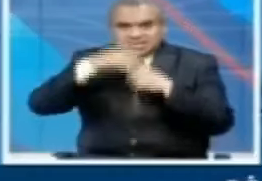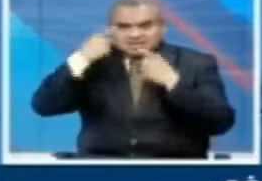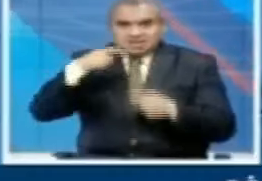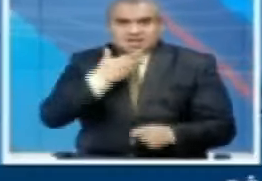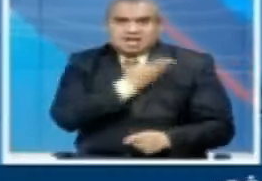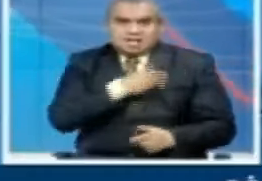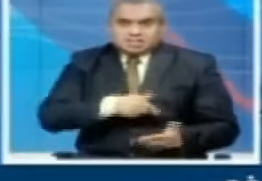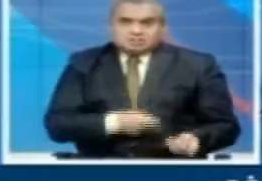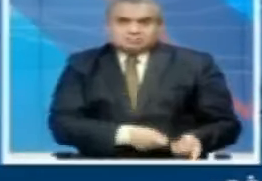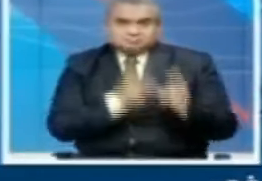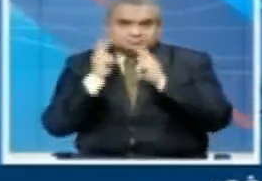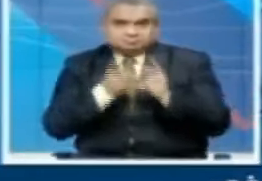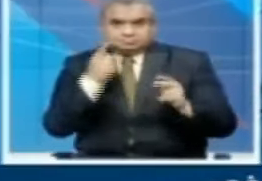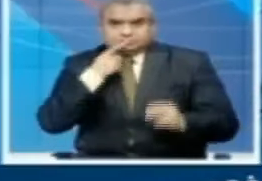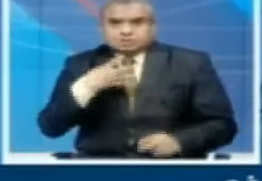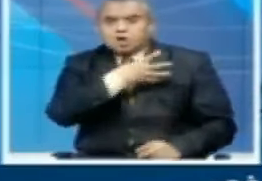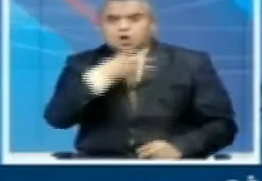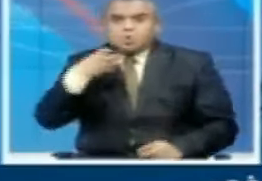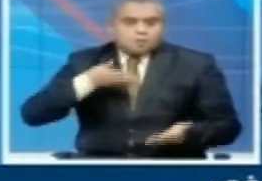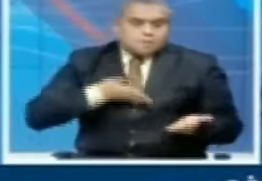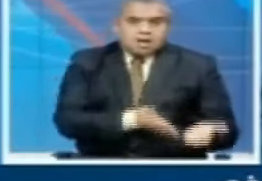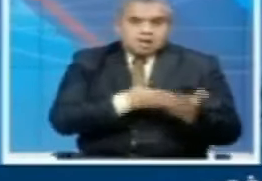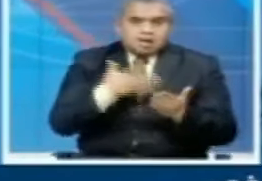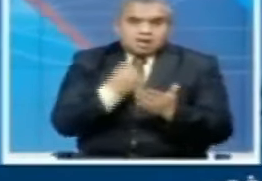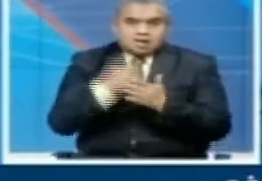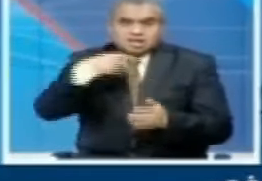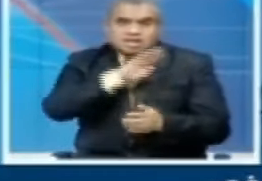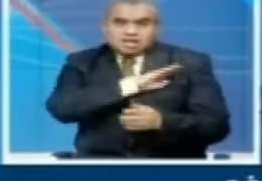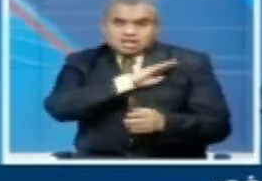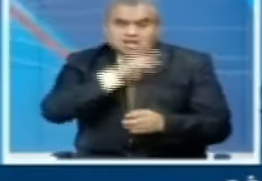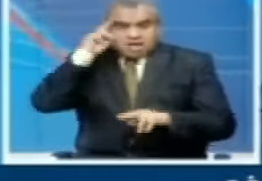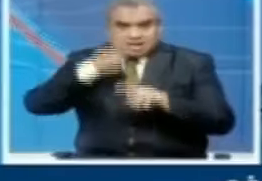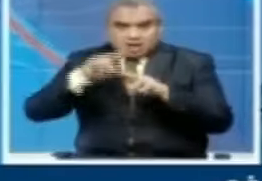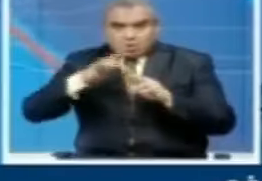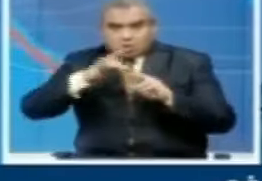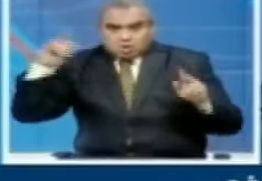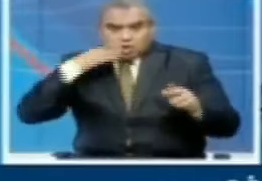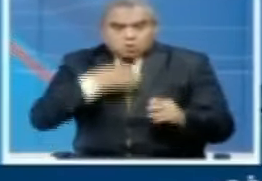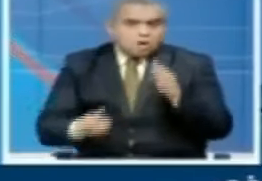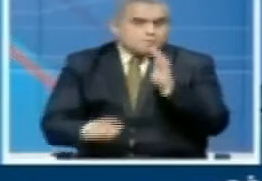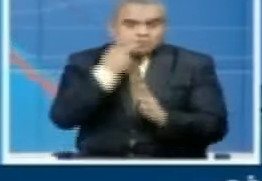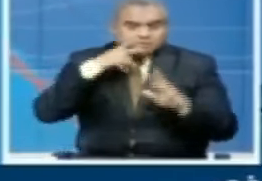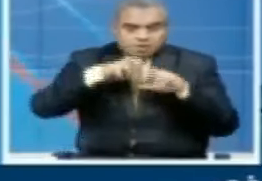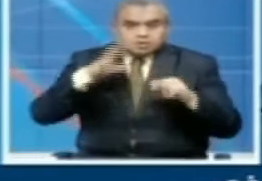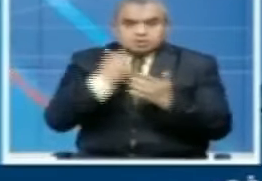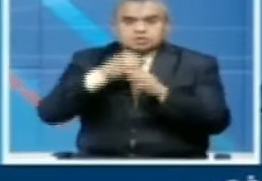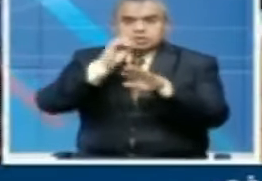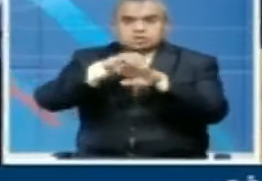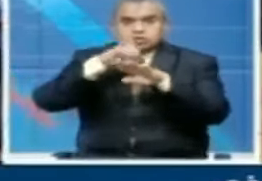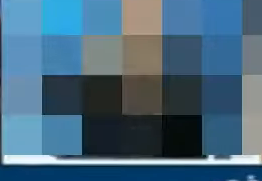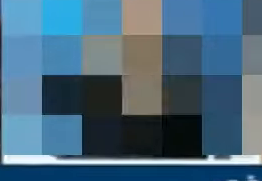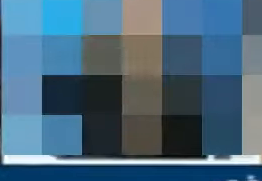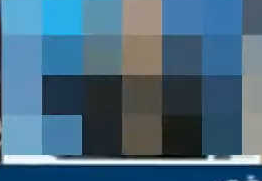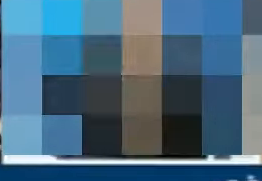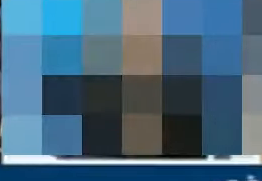انتشال نحو 400 جثة من مقابر جماعية بعد انسحاب القوات الإسرائيلية من الموقع. وأفاد الدفاع المدني الفلسطيني بأن هناك